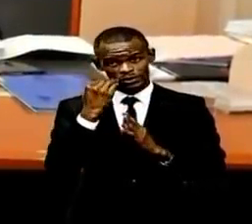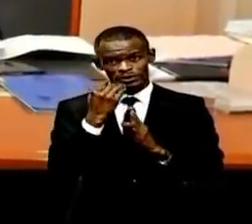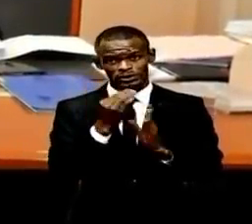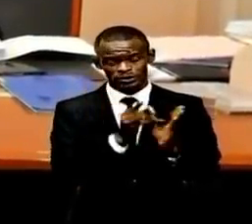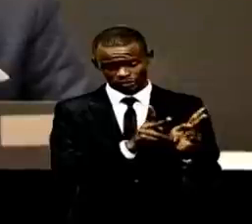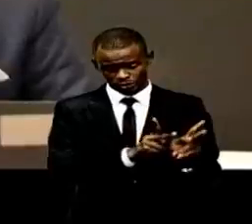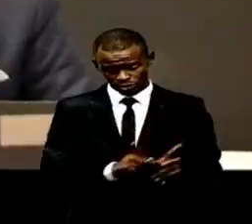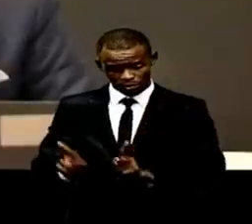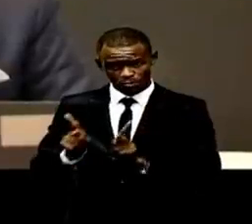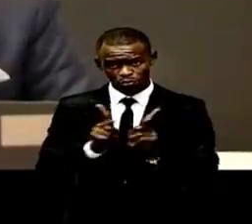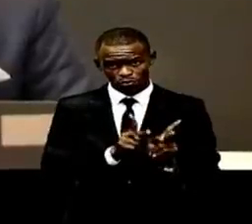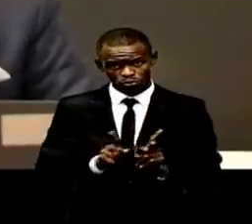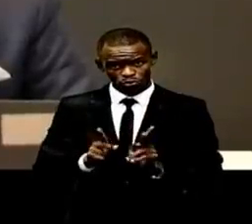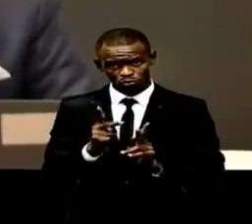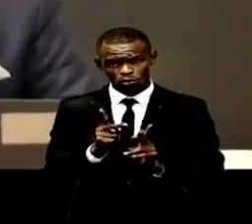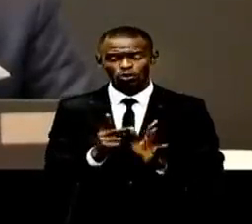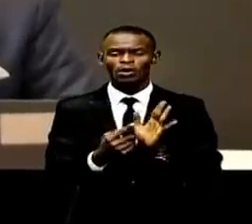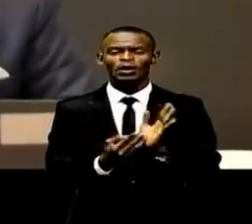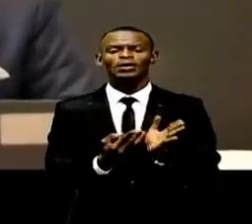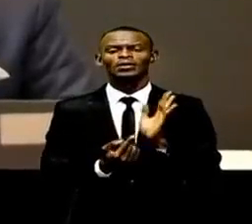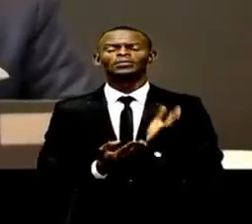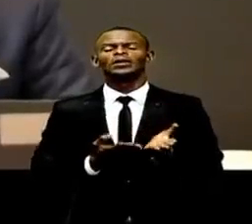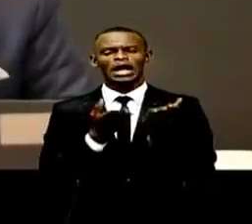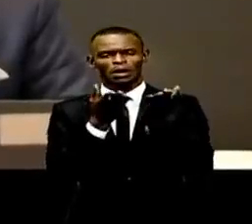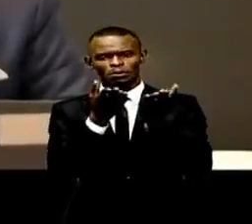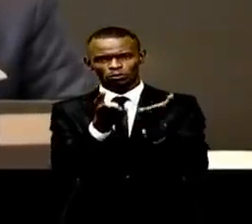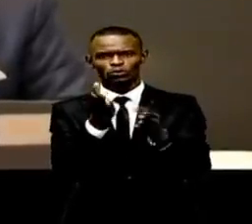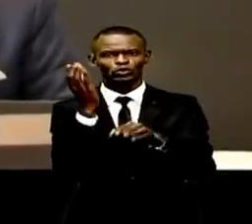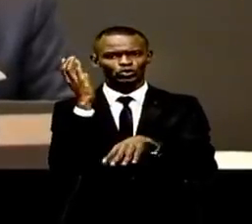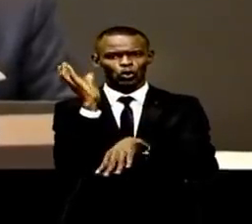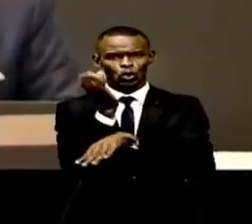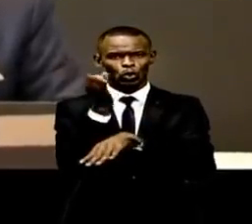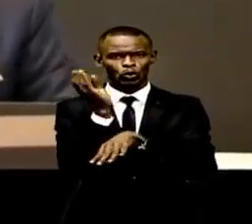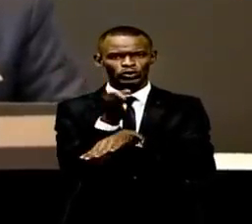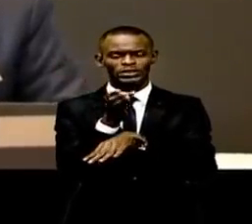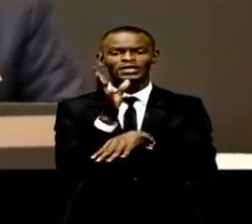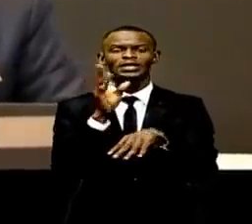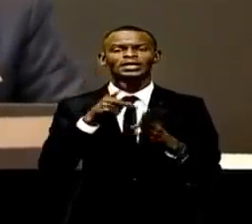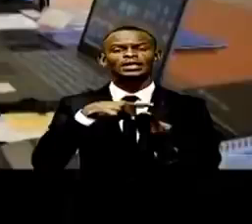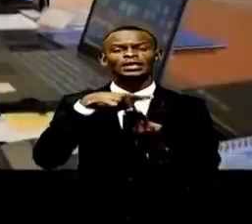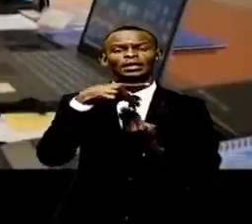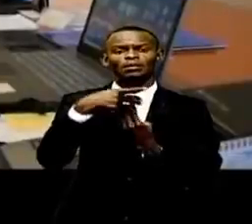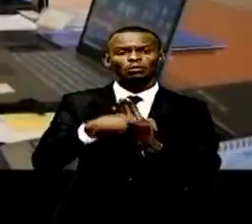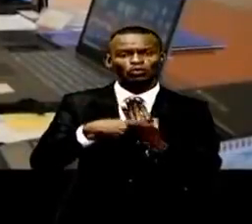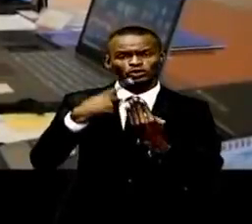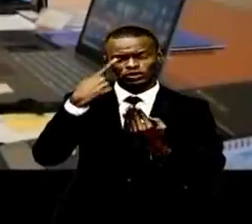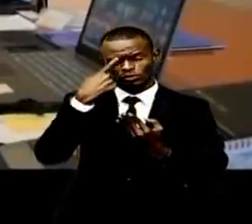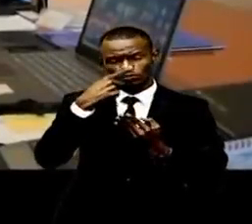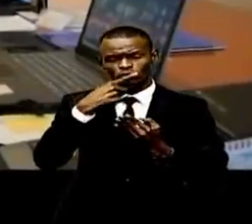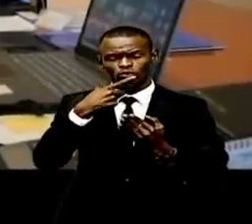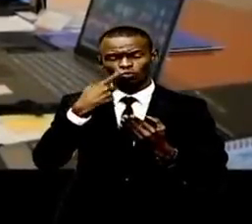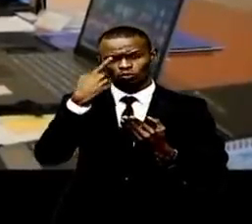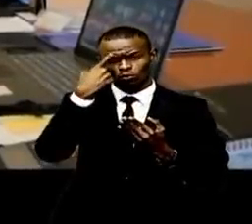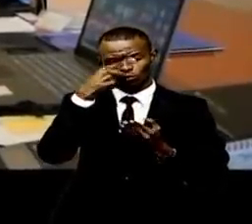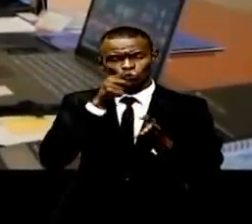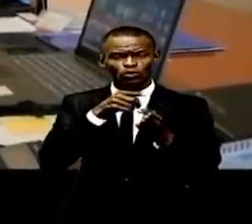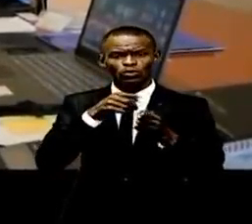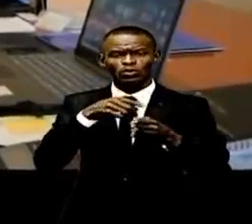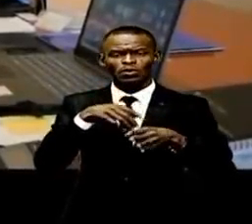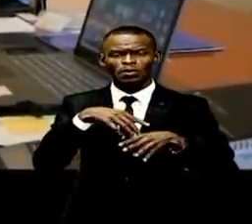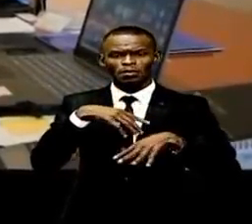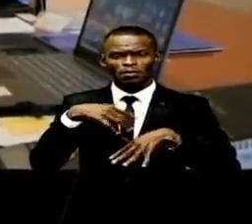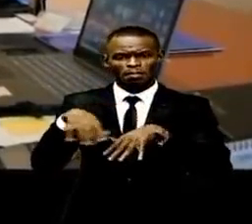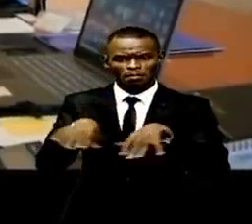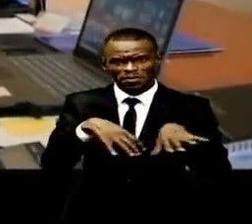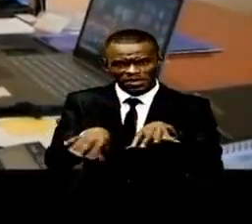projet d'ordonnance portant création, organisation et fonctionnement du cadre institutionnel de la mise en œuvre et suivi évaluation du